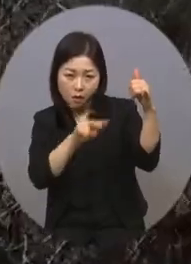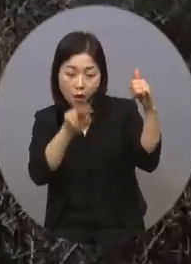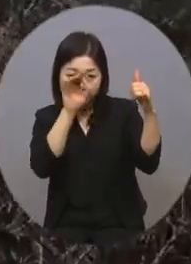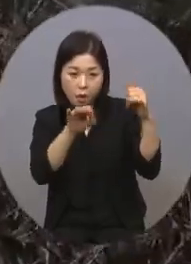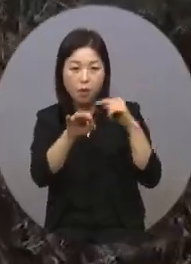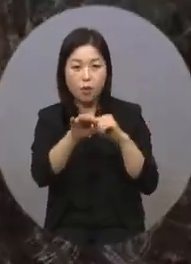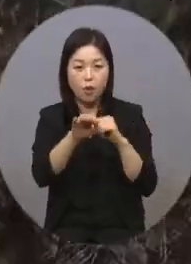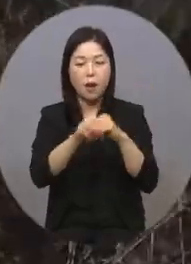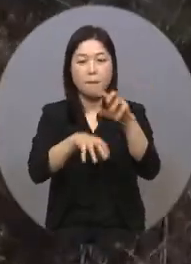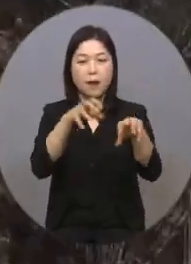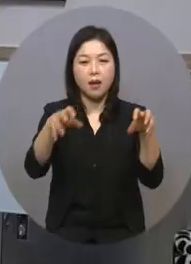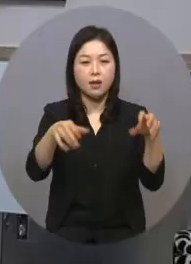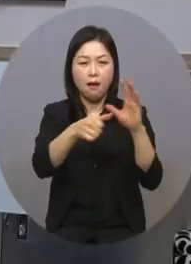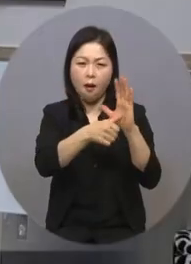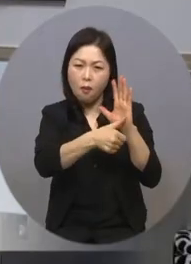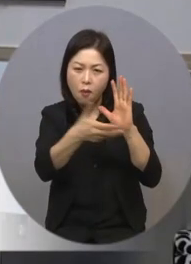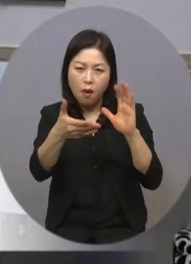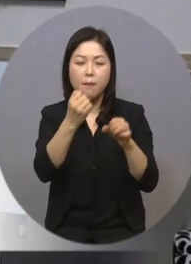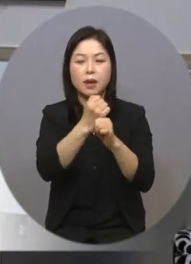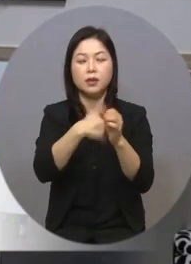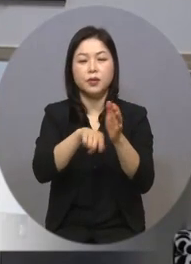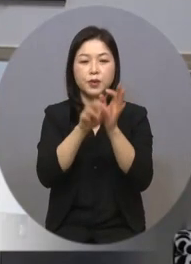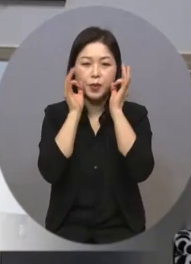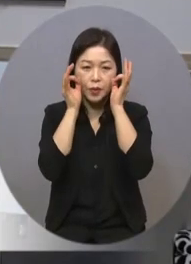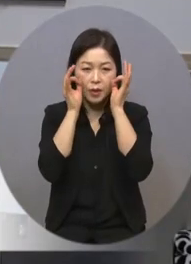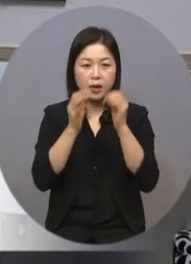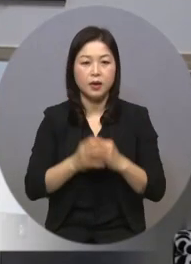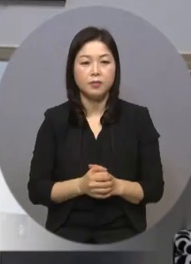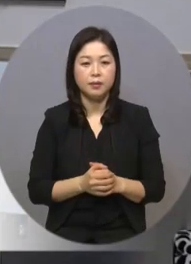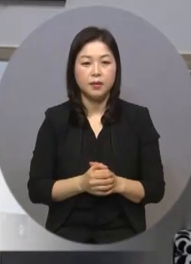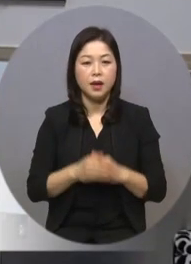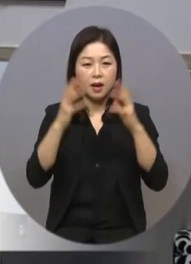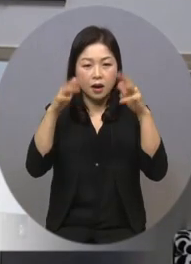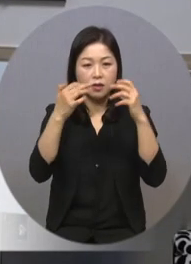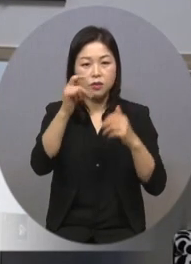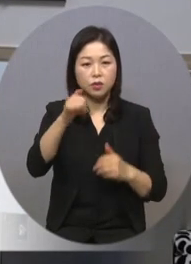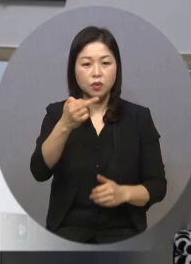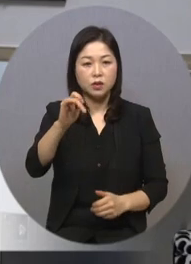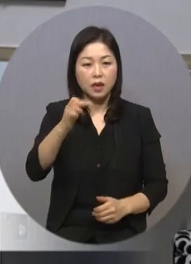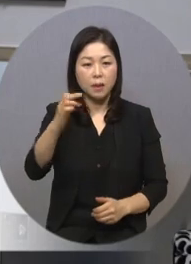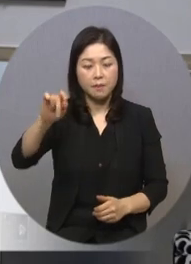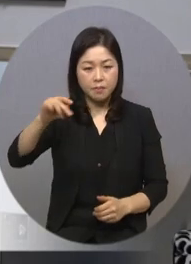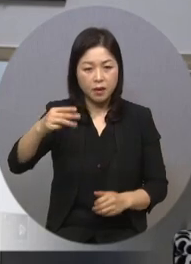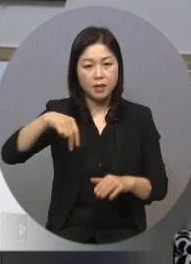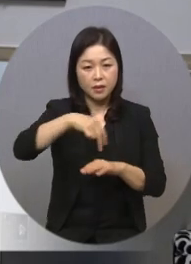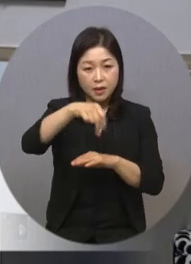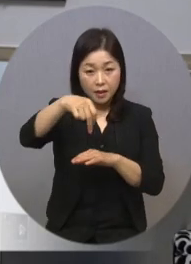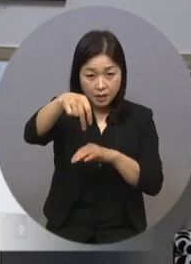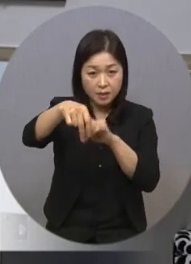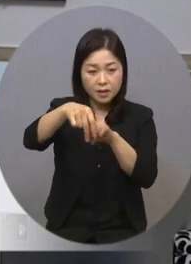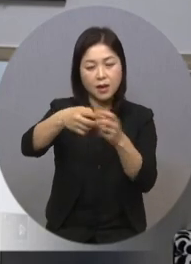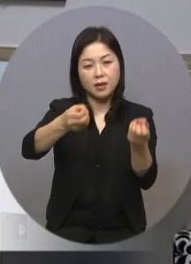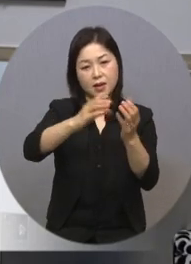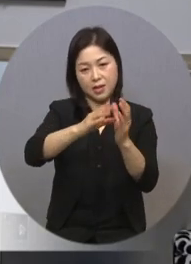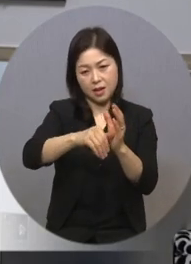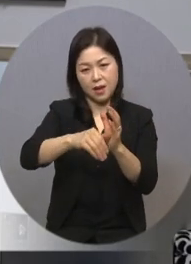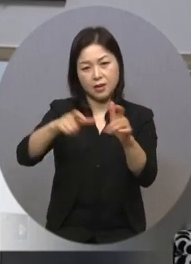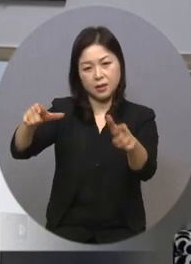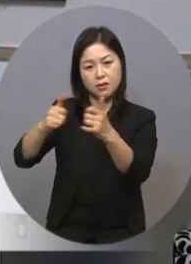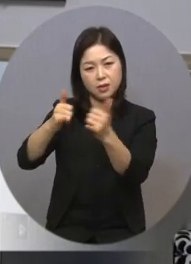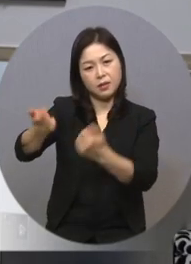운동을 이어가기로 했습니다. 지난해 가을 녹양뻘 드레킹을 진행하면서 주민들의 많은